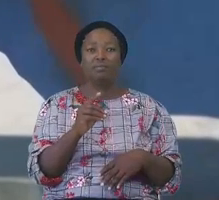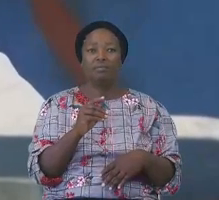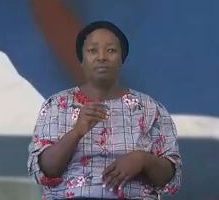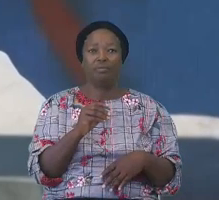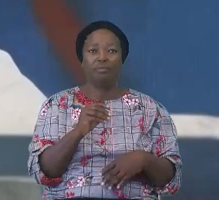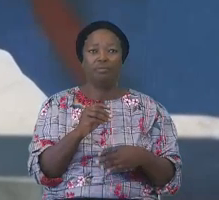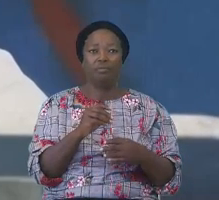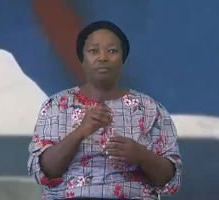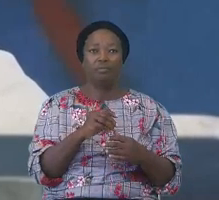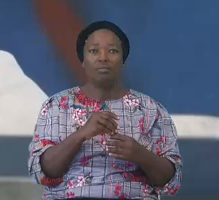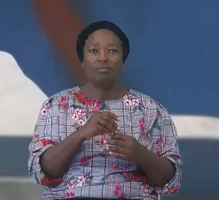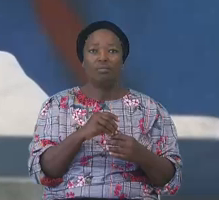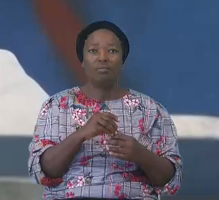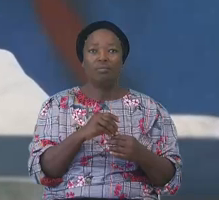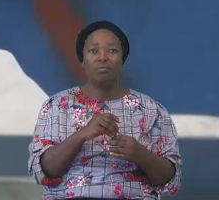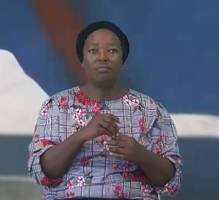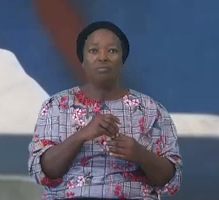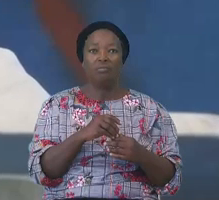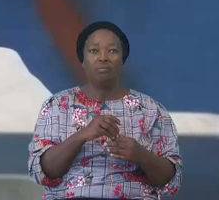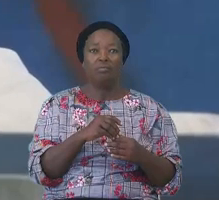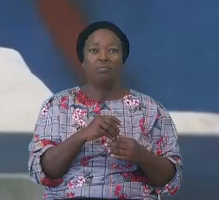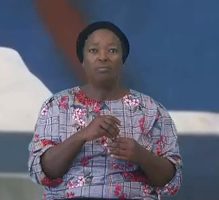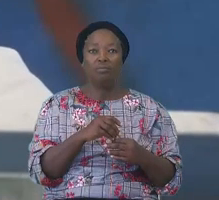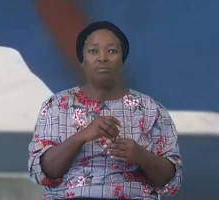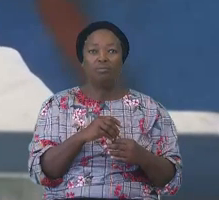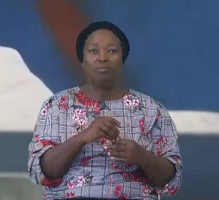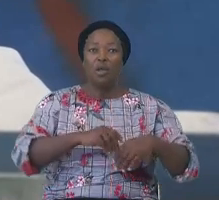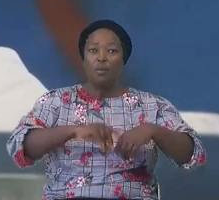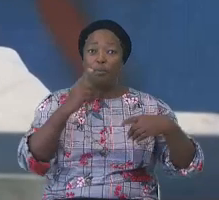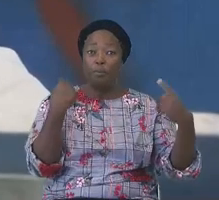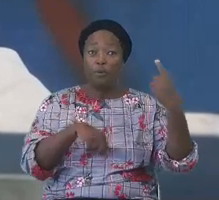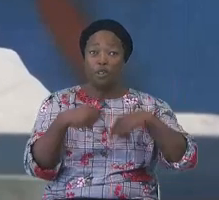achevé. Le jugement est achevé.